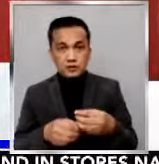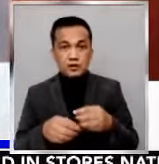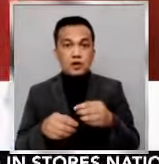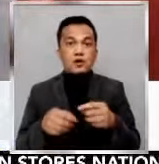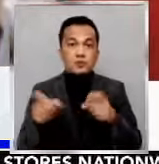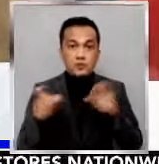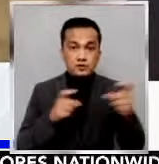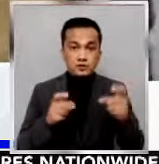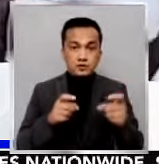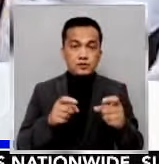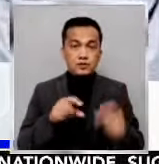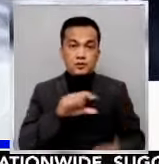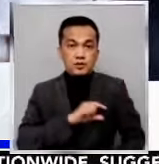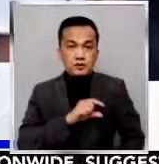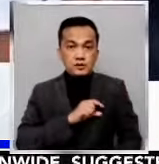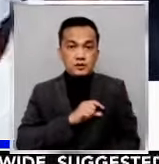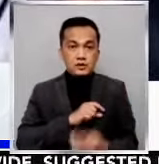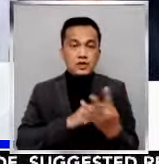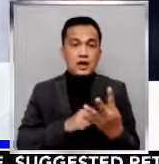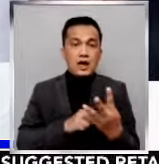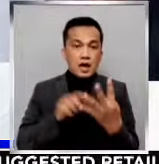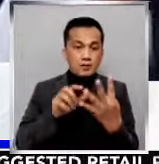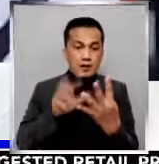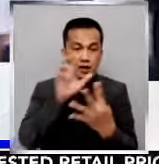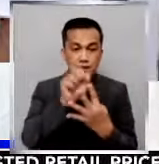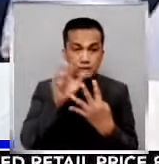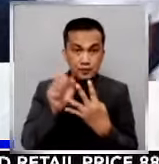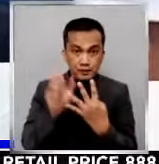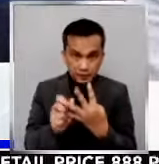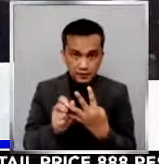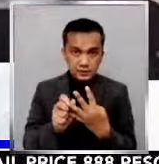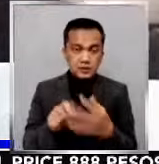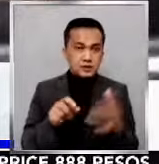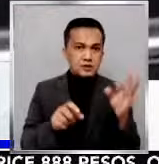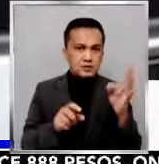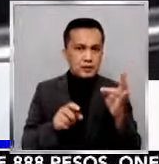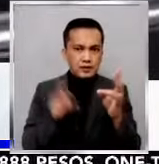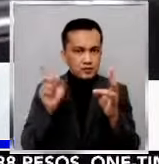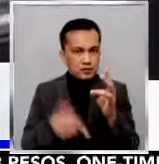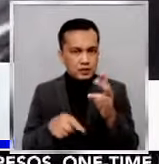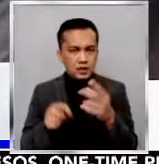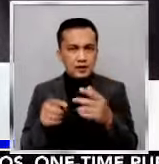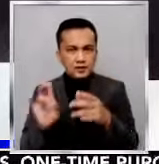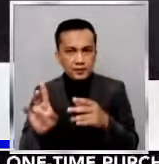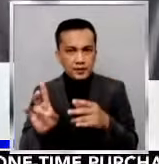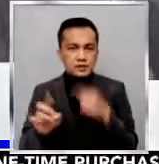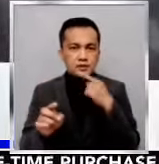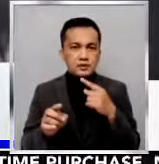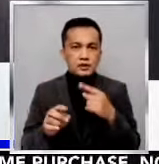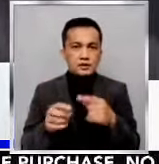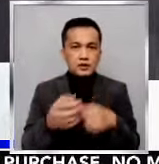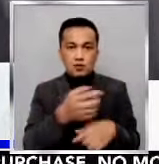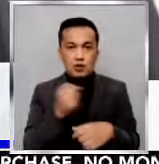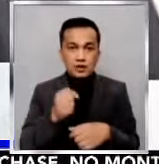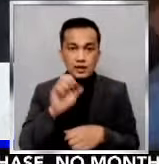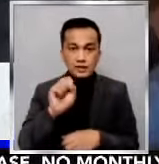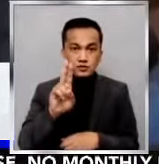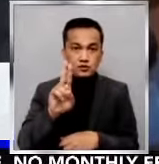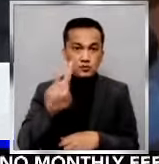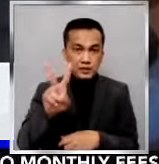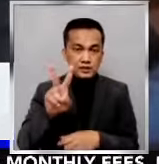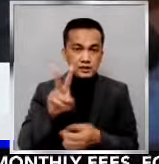ang 4-7 robbery hold-up suspects sa Pasay at Mandaluyong. Narecover din ang SUV na may tama ng bala ng lumabang security